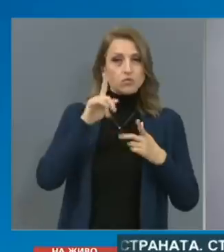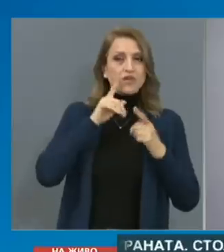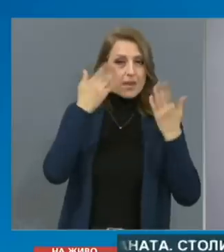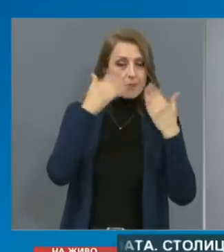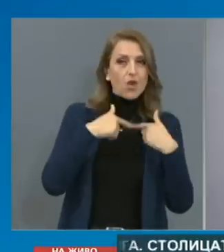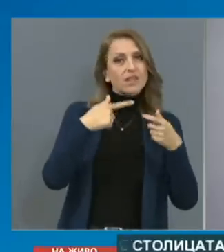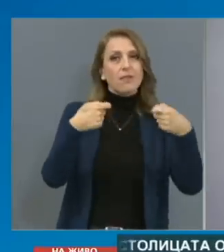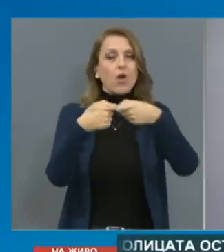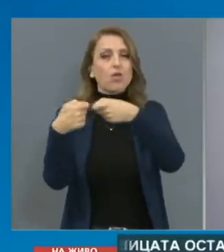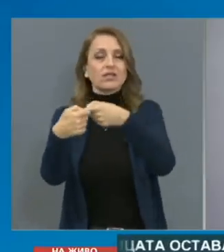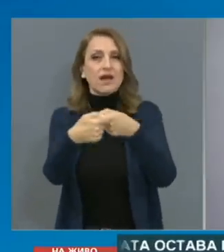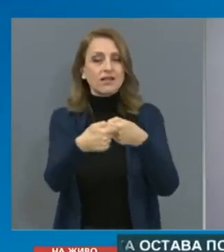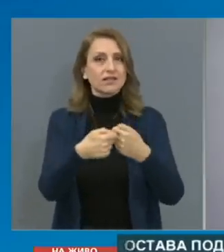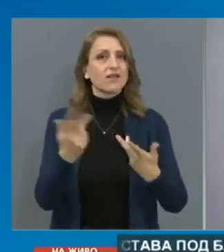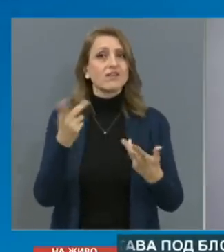контактните лица.